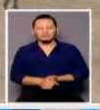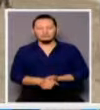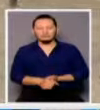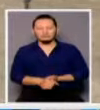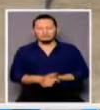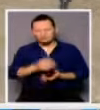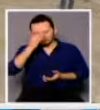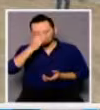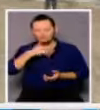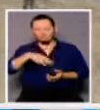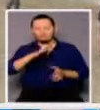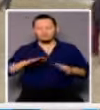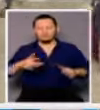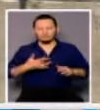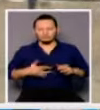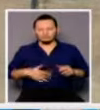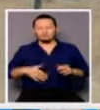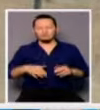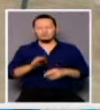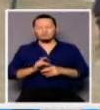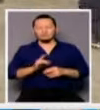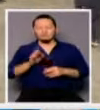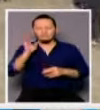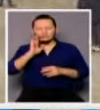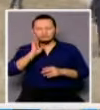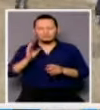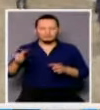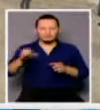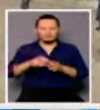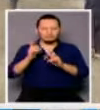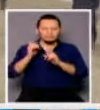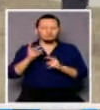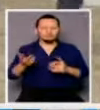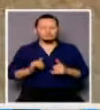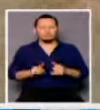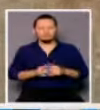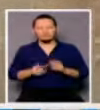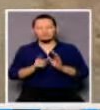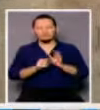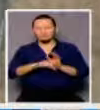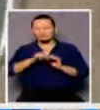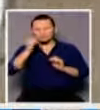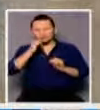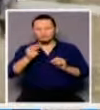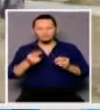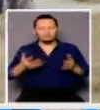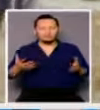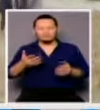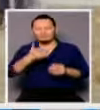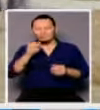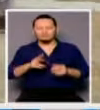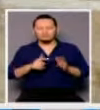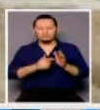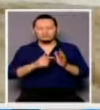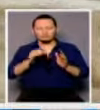аурулары көбейеді. Аман жағында водовозбен қайдыруға болған пенсияда отырған адамдардың жағдайлары келмейді. 7000